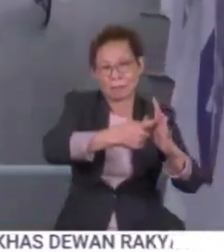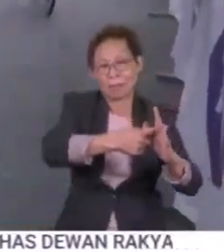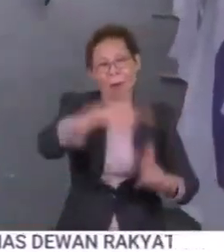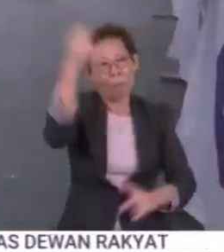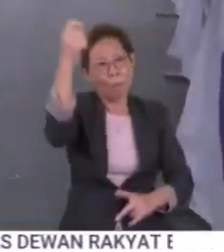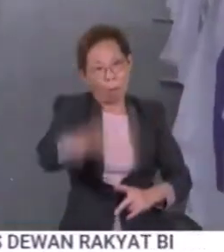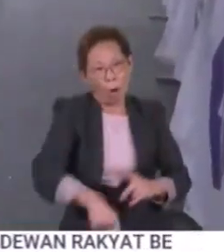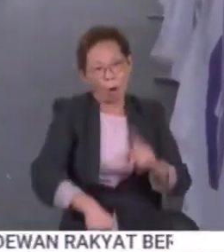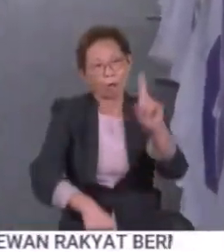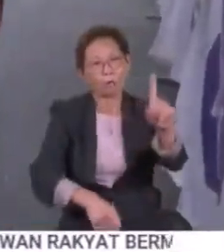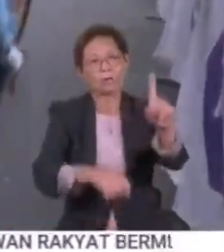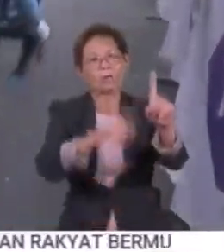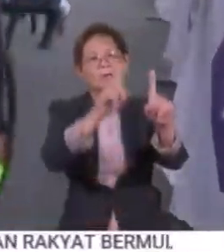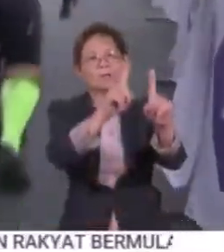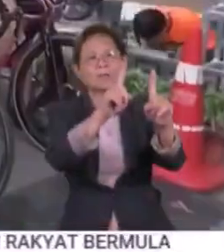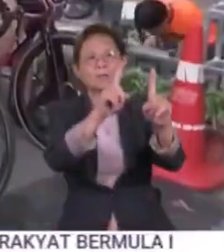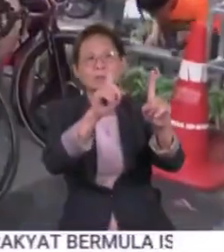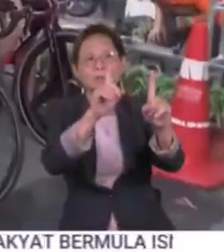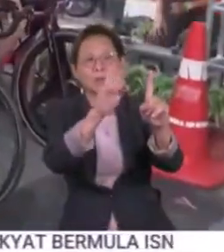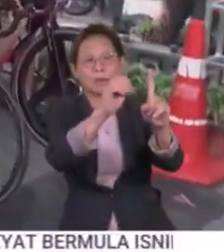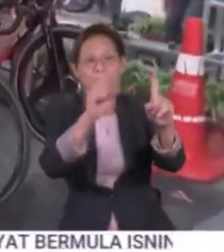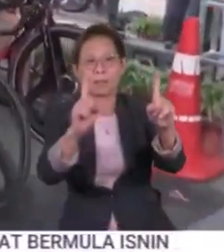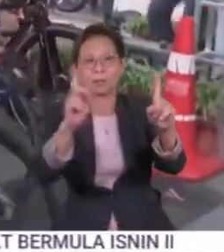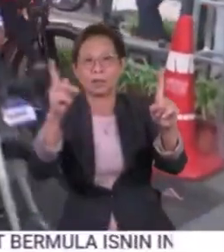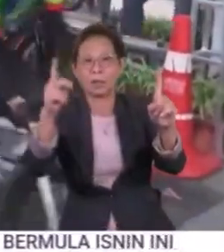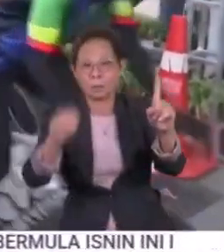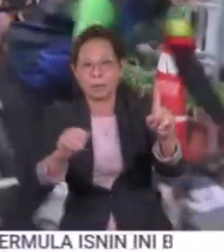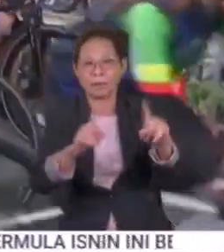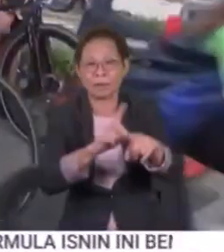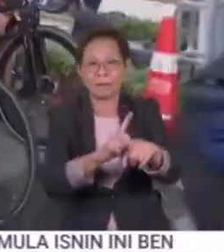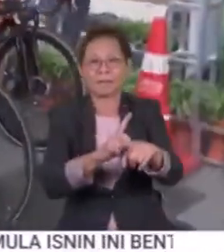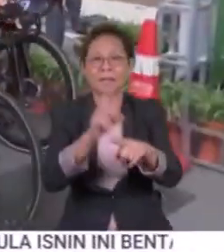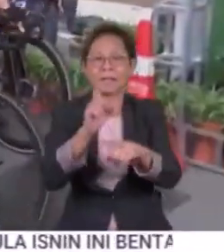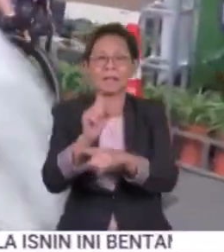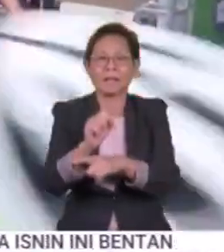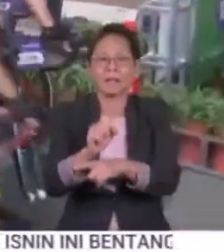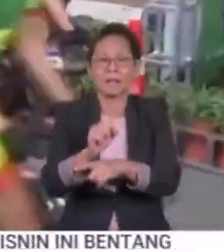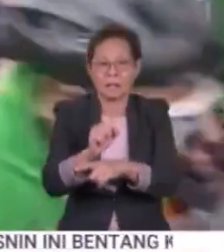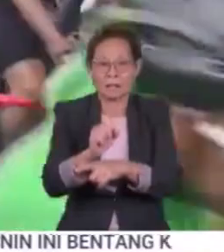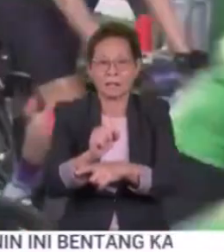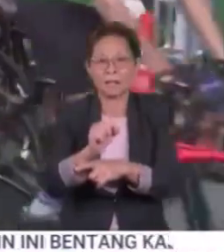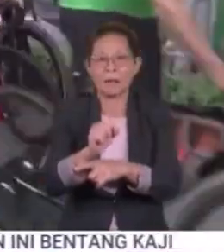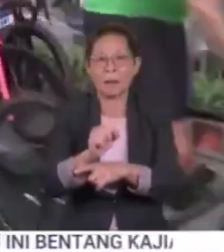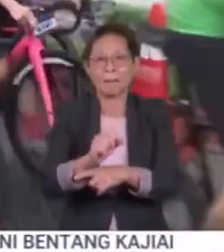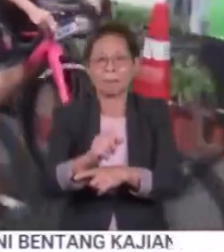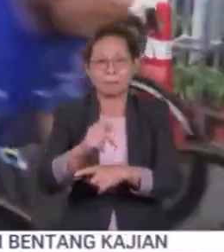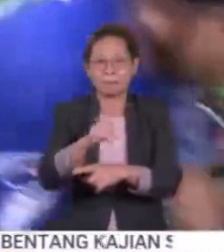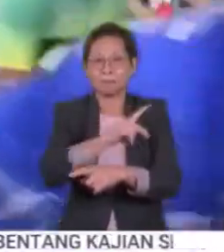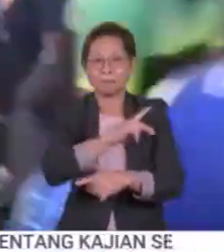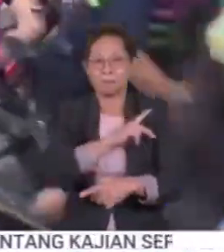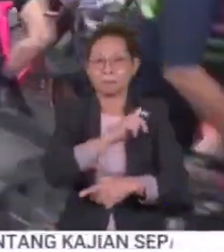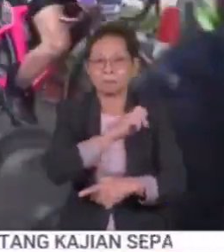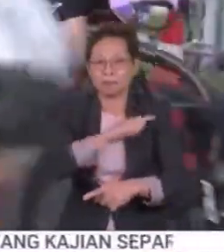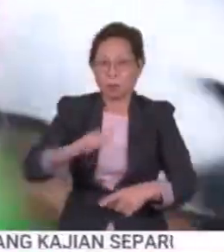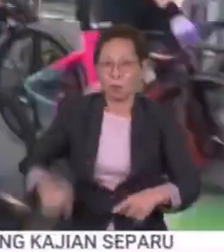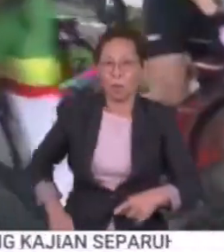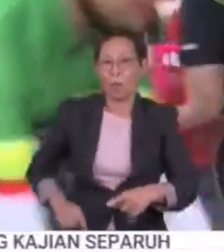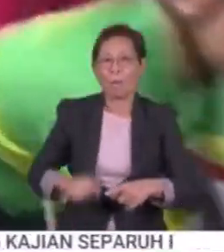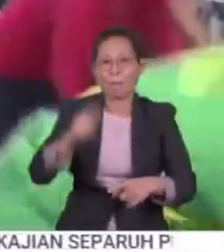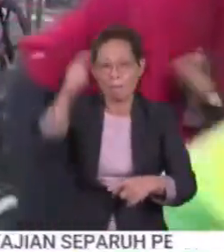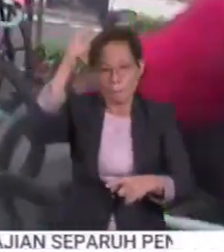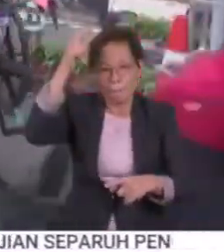bagi kita 101 KM di sempurna tunggu mahkota Arif ini al-amirul Karim